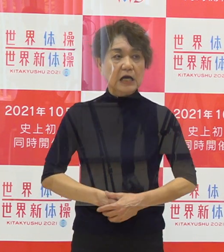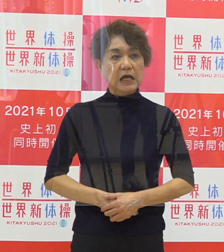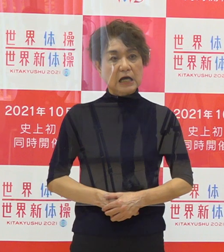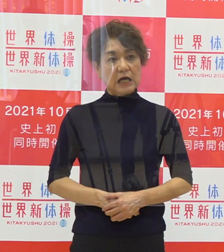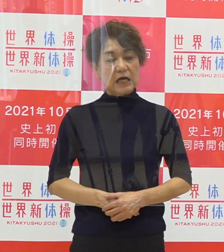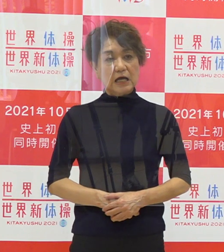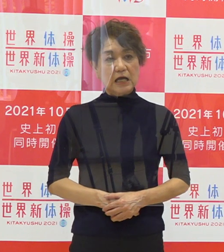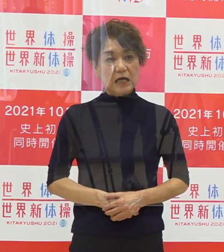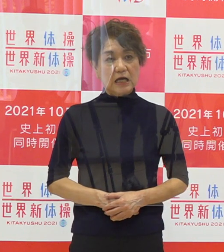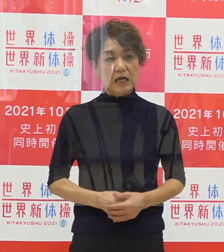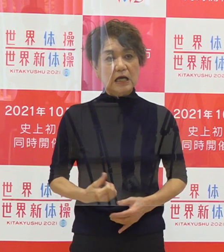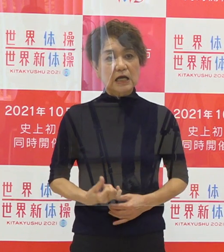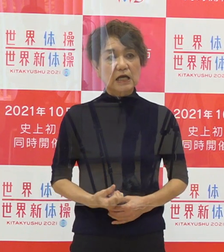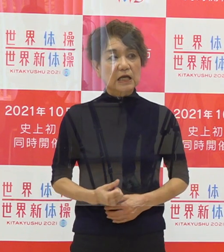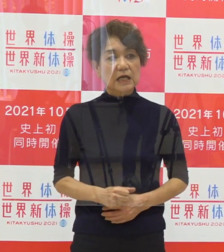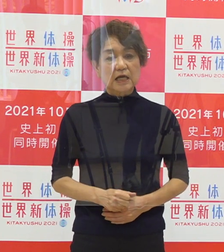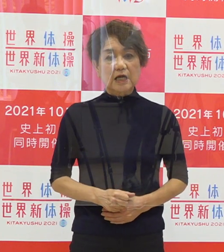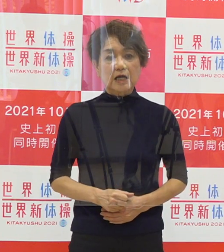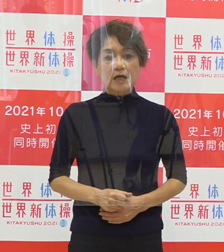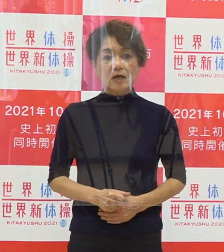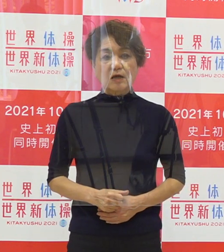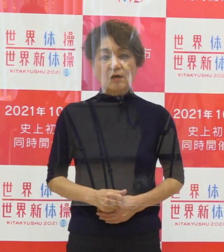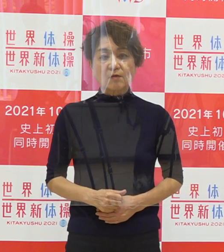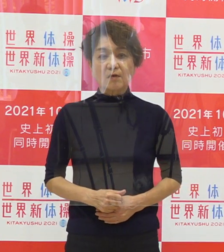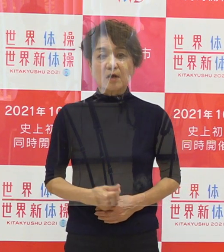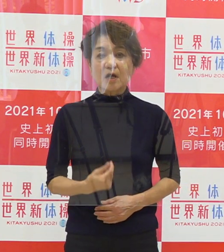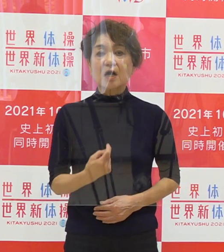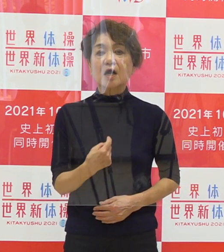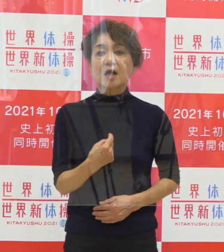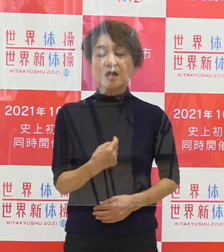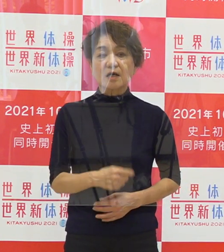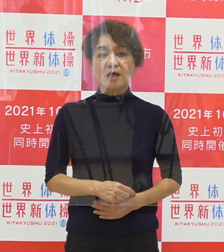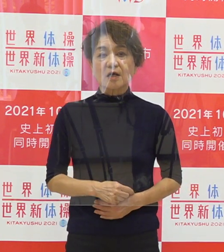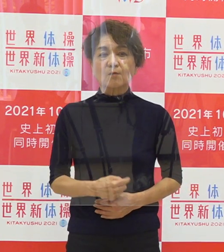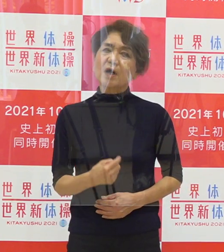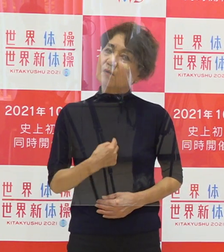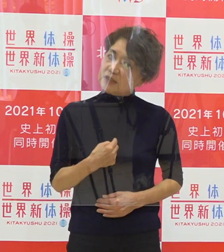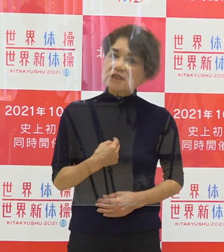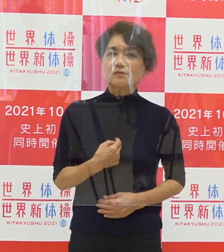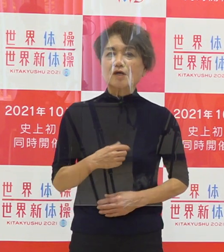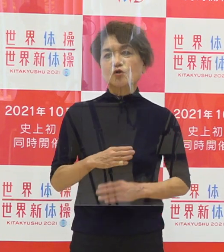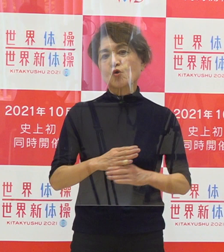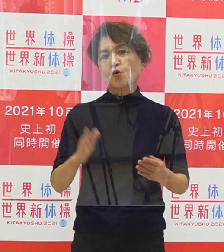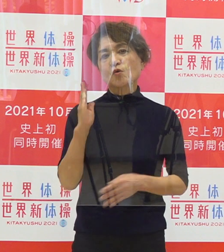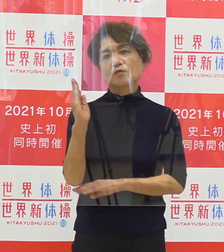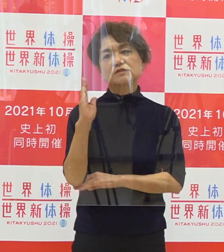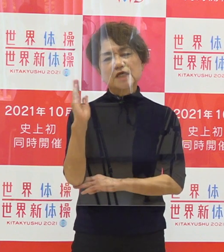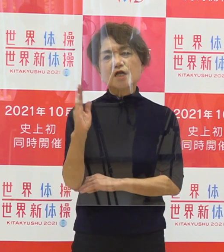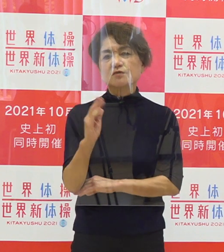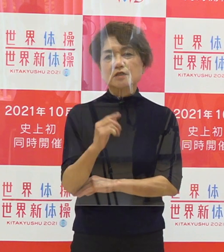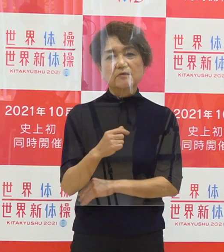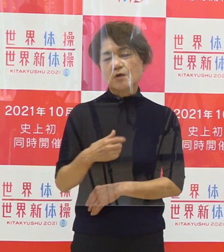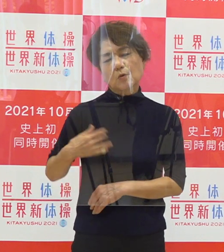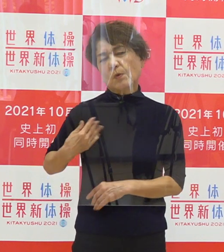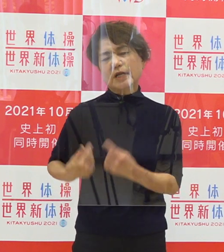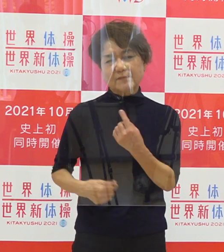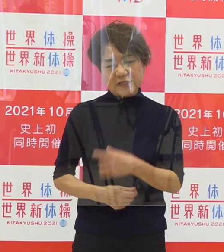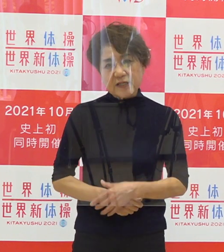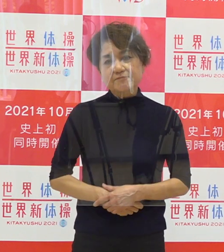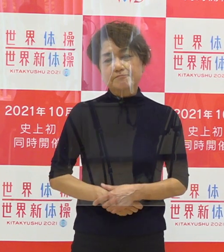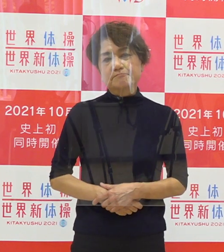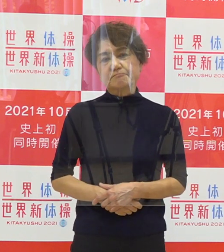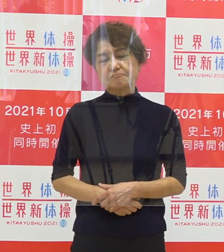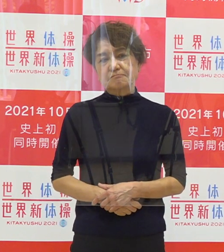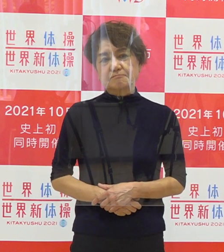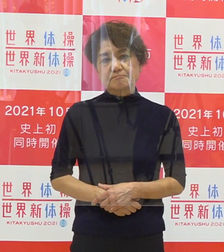野党共闘ですか、自分は国政のそういうことはよく分からんのでありました。 やっ